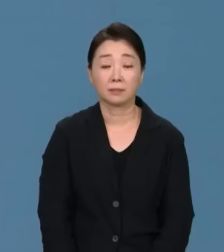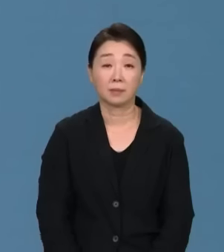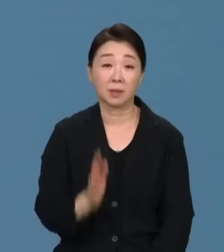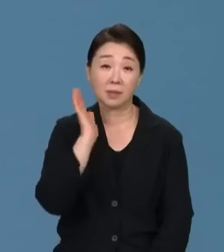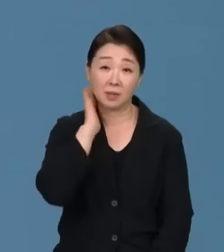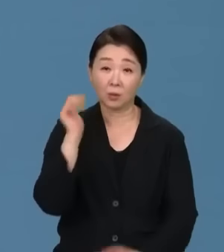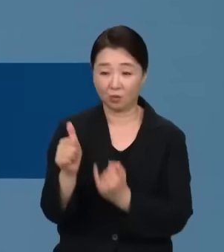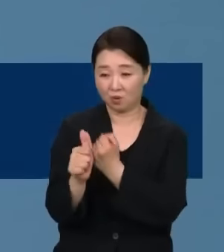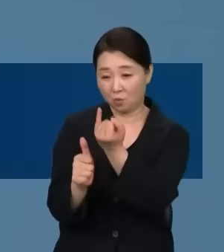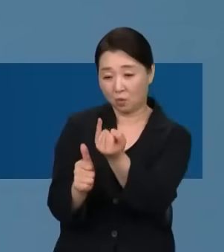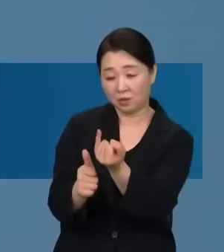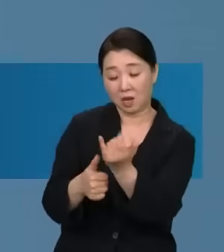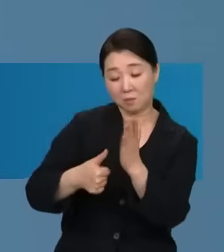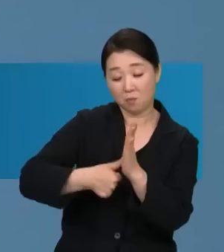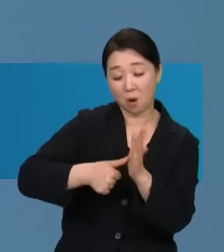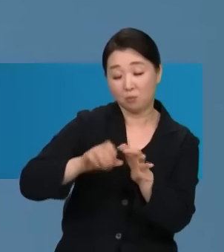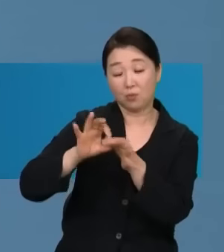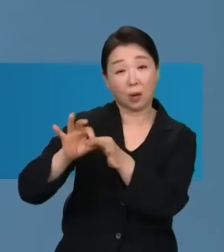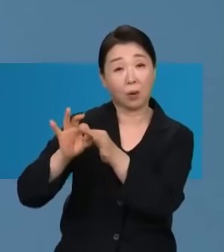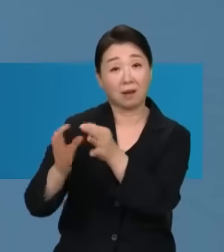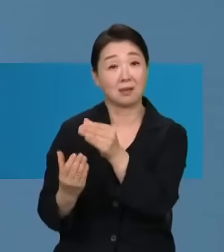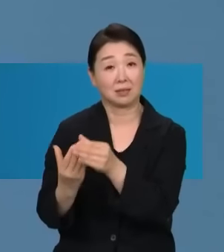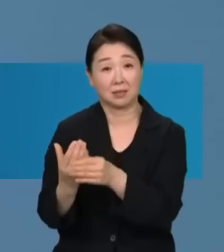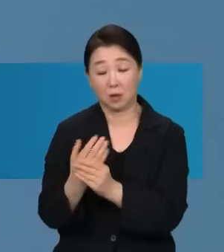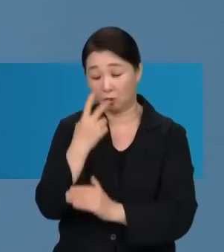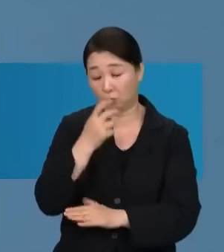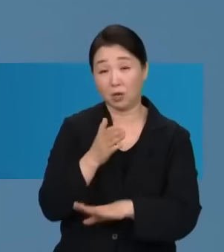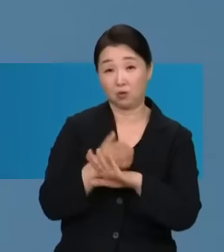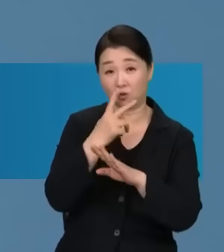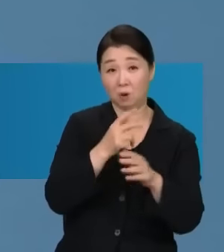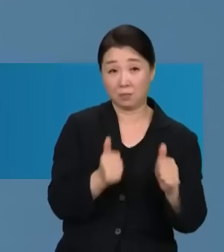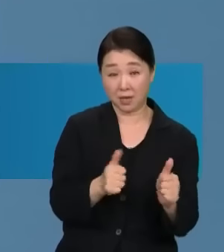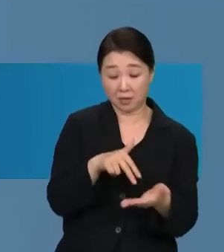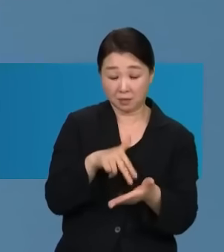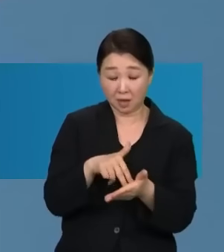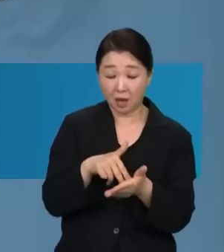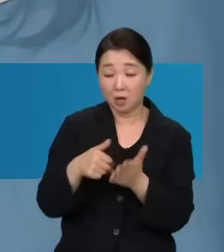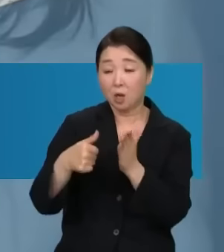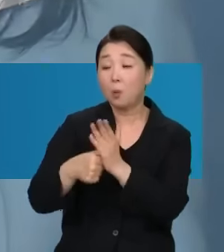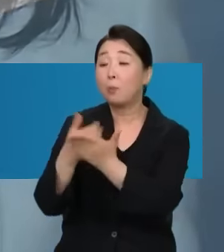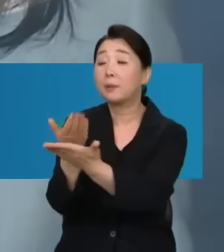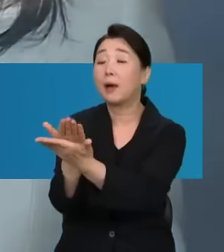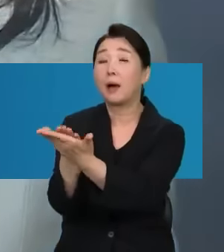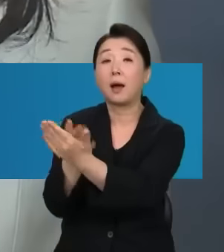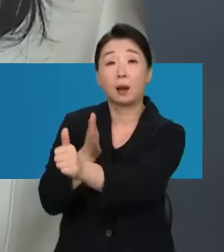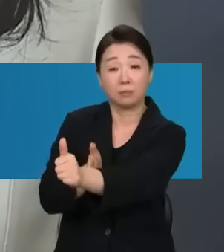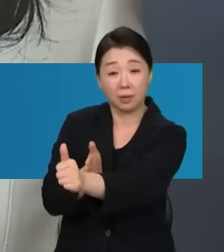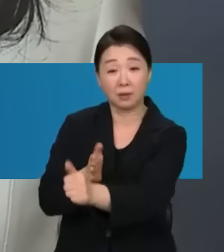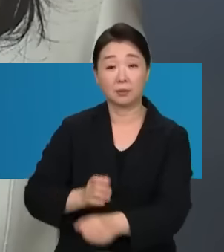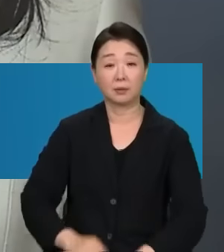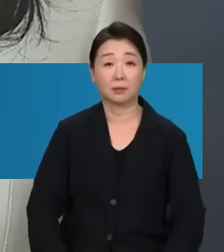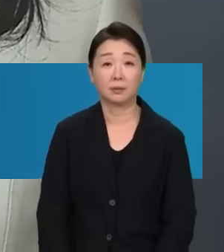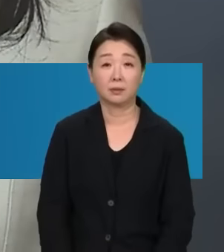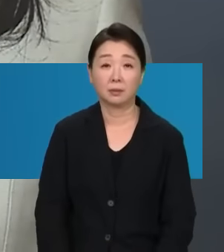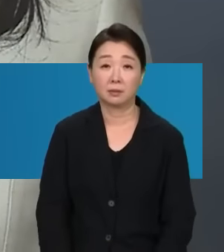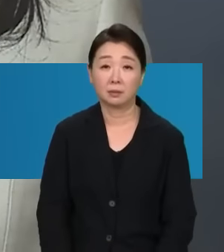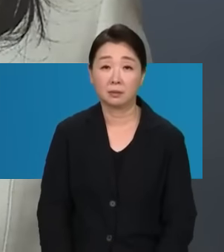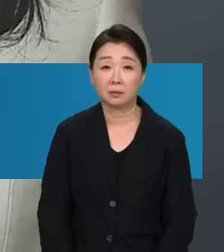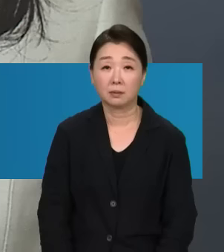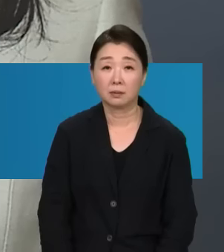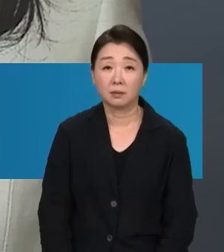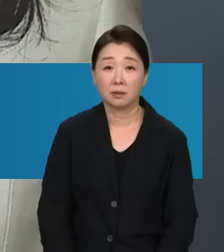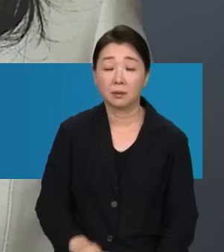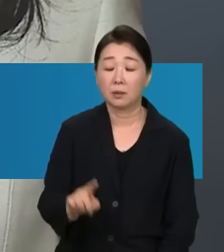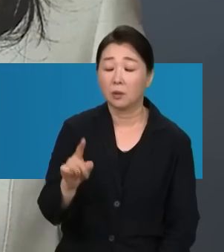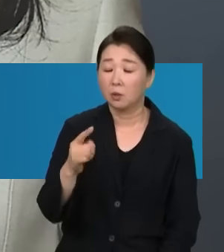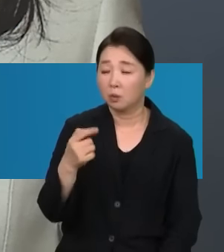김건희 여사의 명품백 수수 사건을 수사 중인 검찰이 명품백을 내달라고 요청한 걸로 확인됐습니다 어떤 경로로